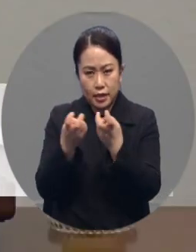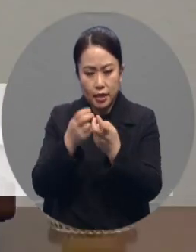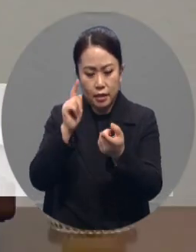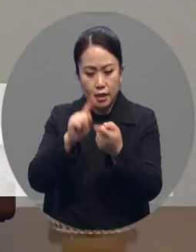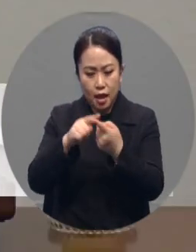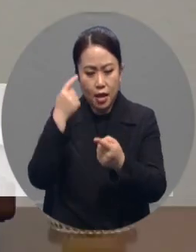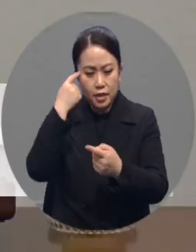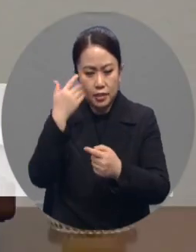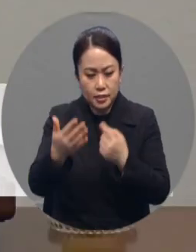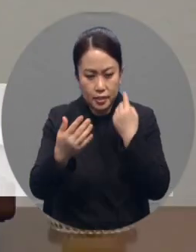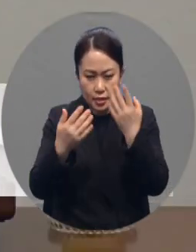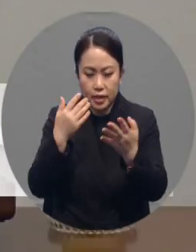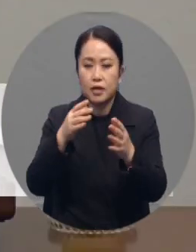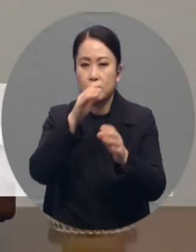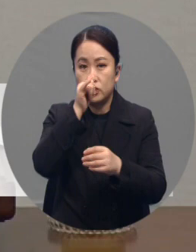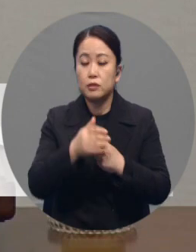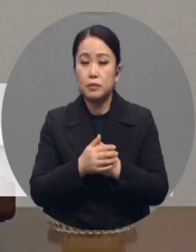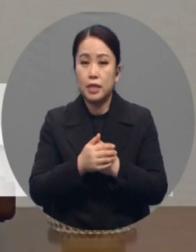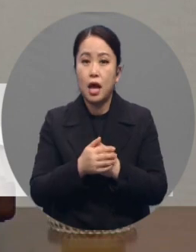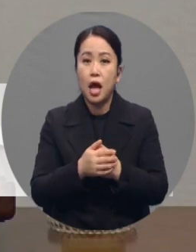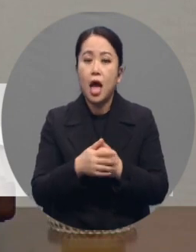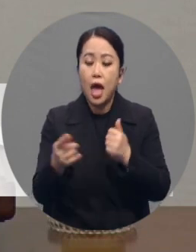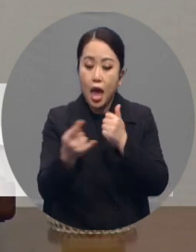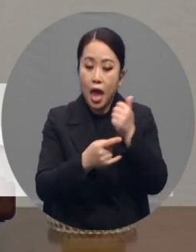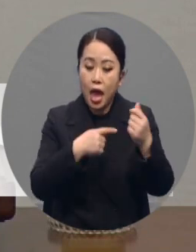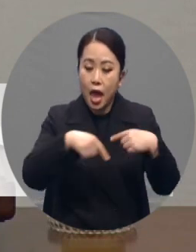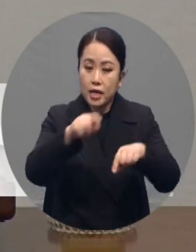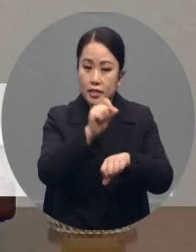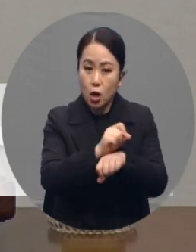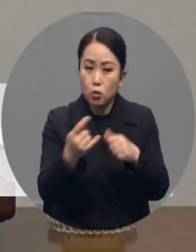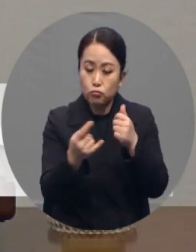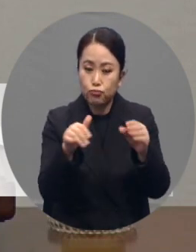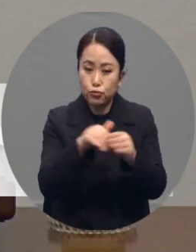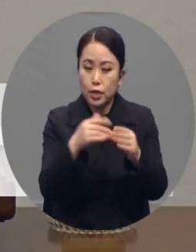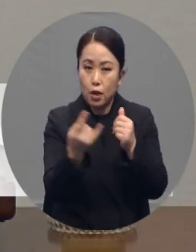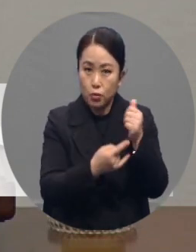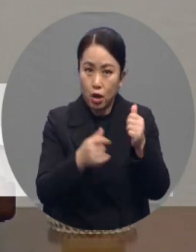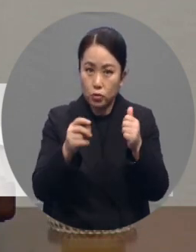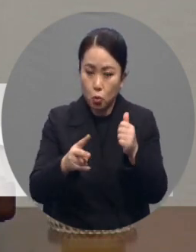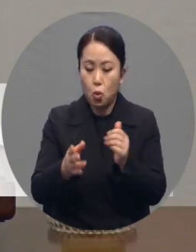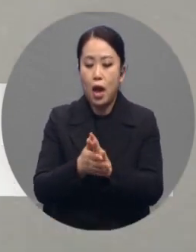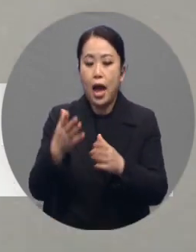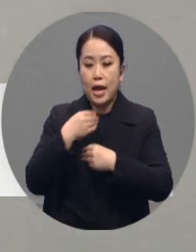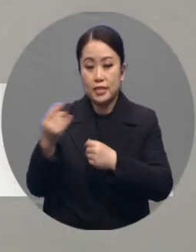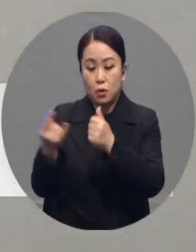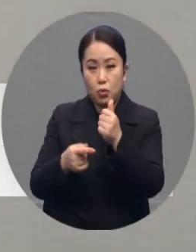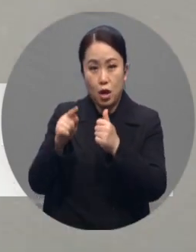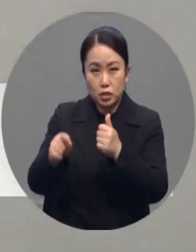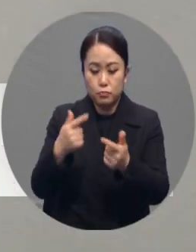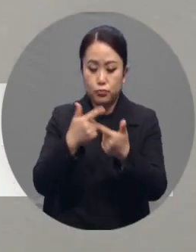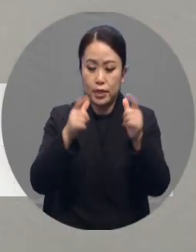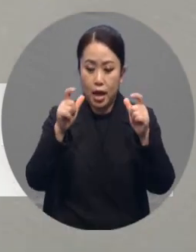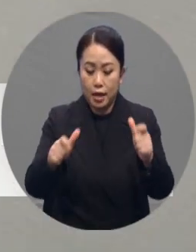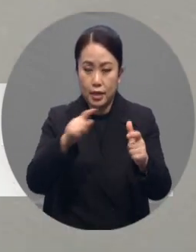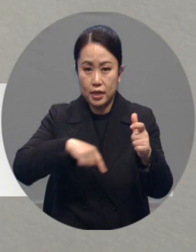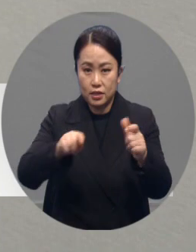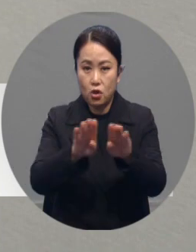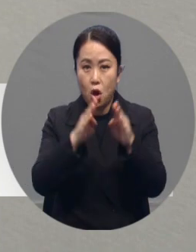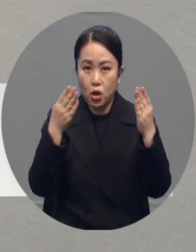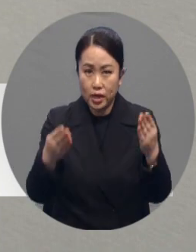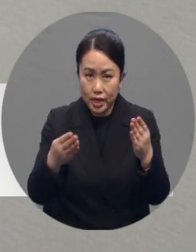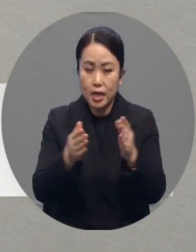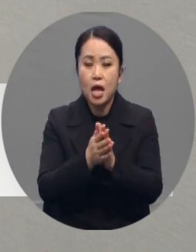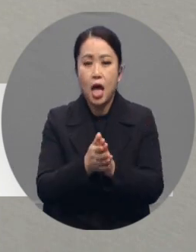이어갔습니다. 시의회 행정문화위와 해양도시안전위는 최근 부산에서 열린 각종 행사에서의 부실한 관리